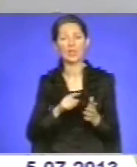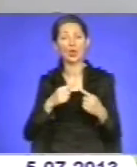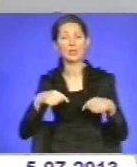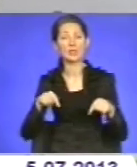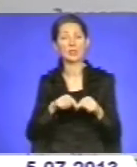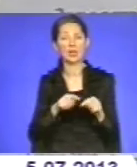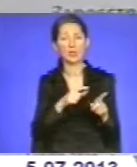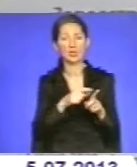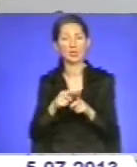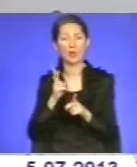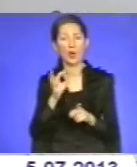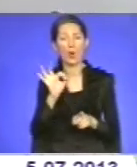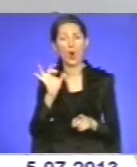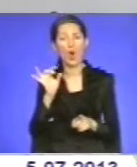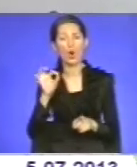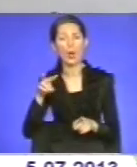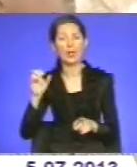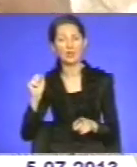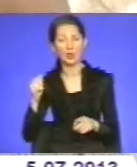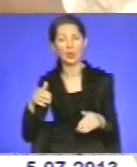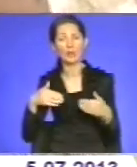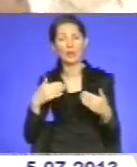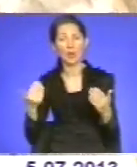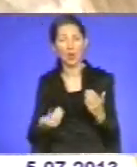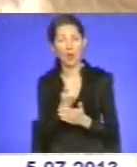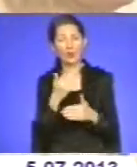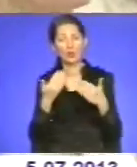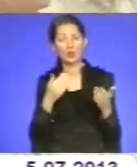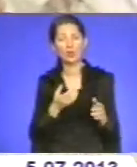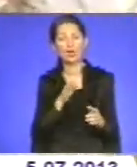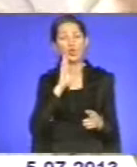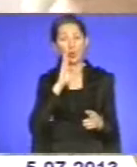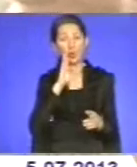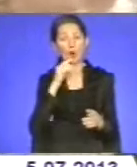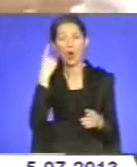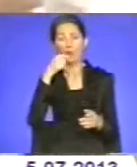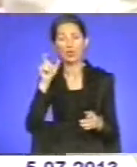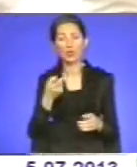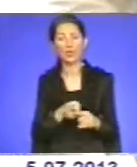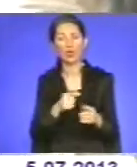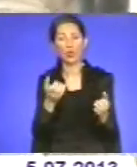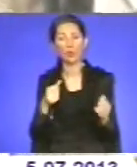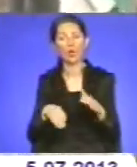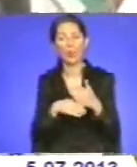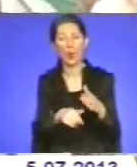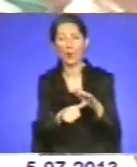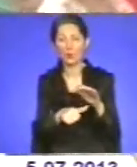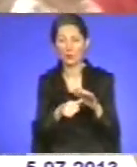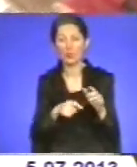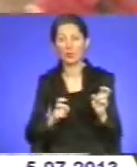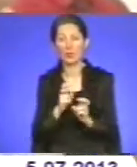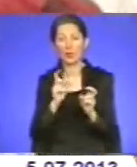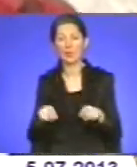словами Королевської, новації стосуються більшості жінок, осіб, які отримували допомогу із безробіття, фізпідприємців і безпосередньо